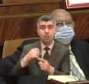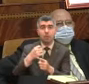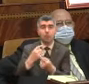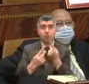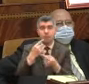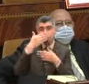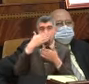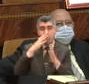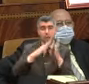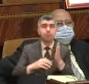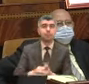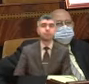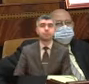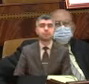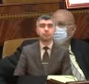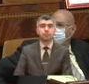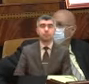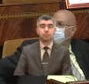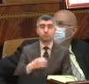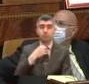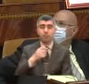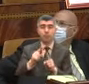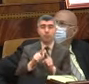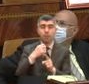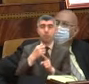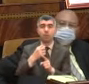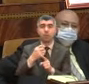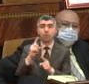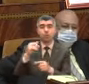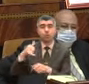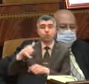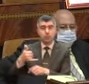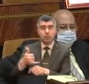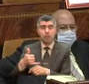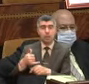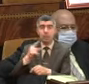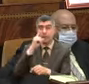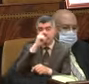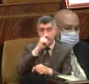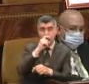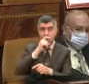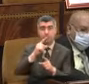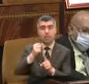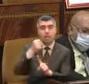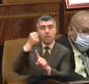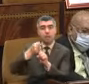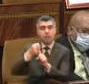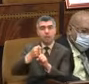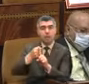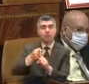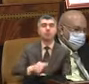ببلادنا، وأخص بالذكر هنايا للاغوند الوالدية اللي كتعرف تهديدات حقيقية جراء الأشغال